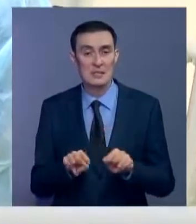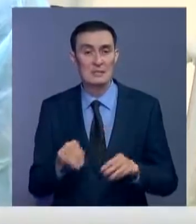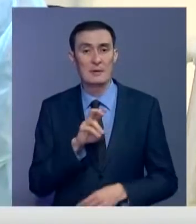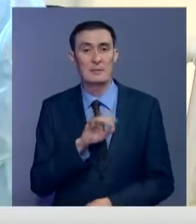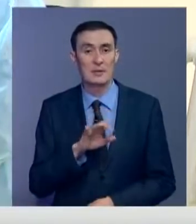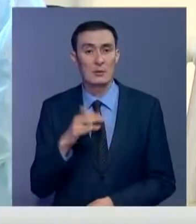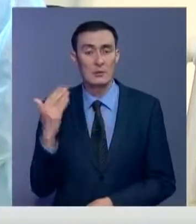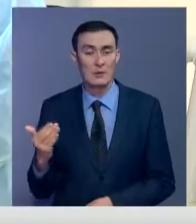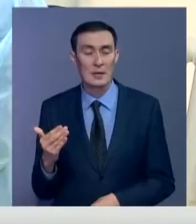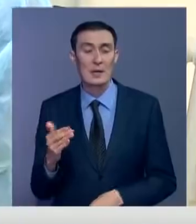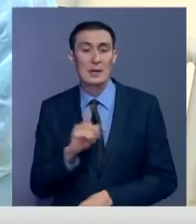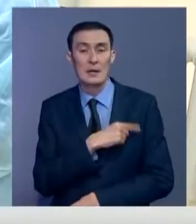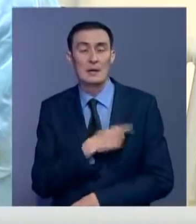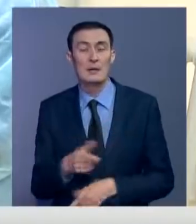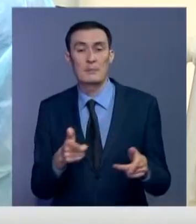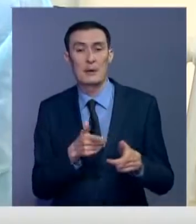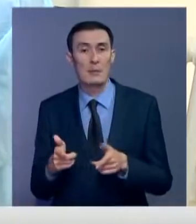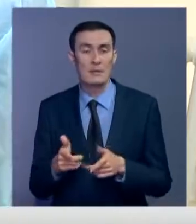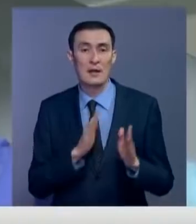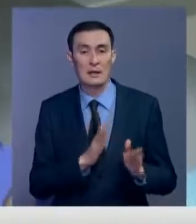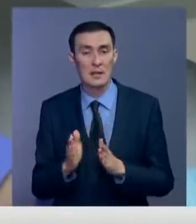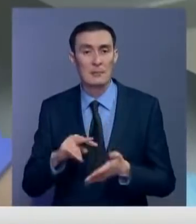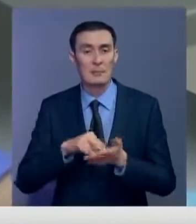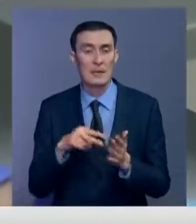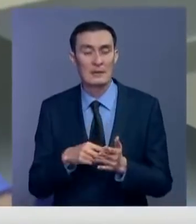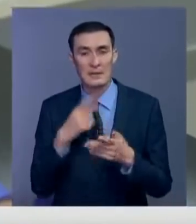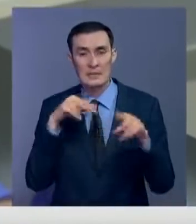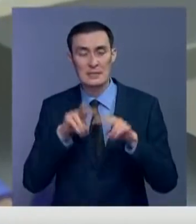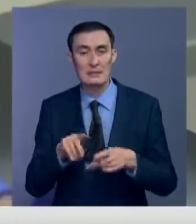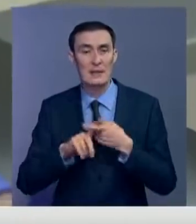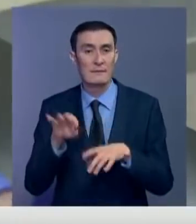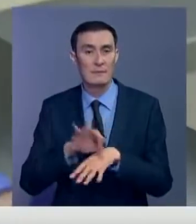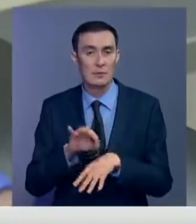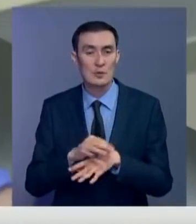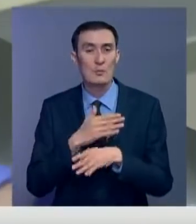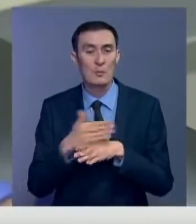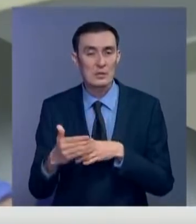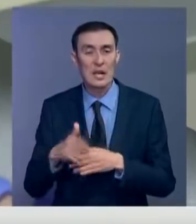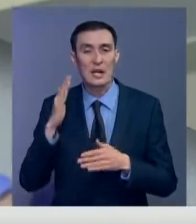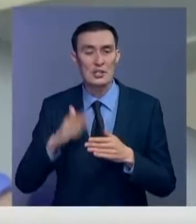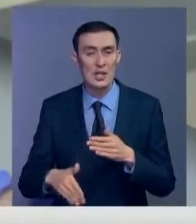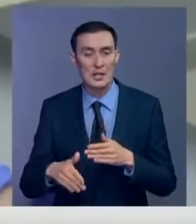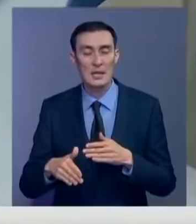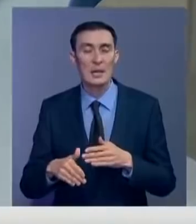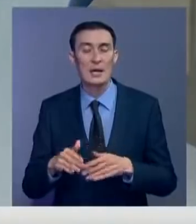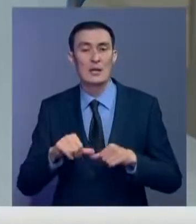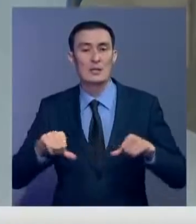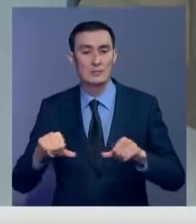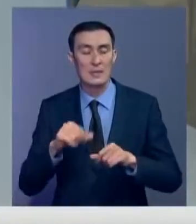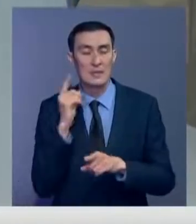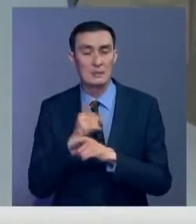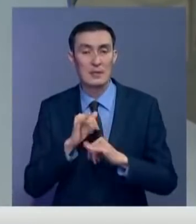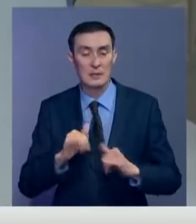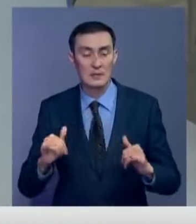ведомство Елжана Биртанова прорабатывает алгоритм планового тестирования на коронавирус и после окончания пандемии. При